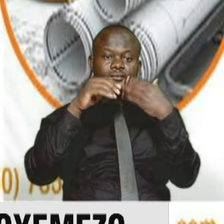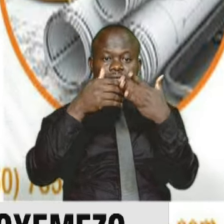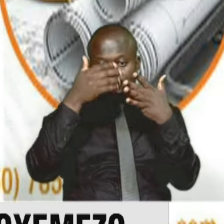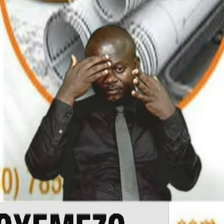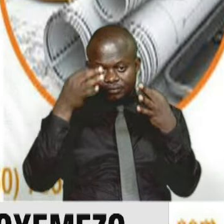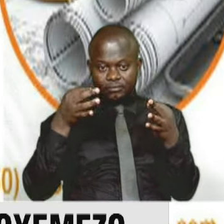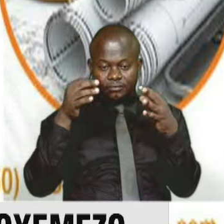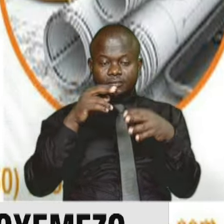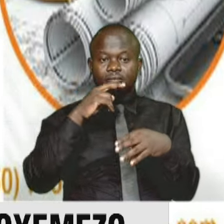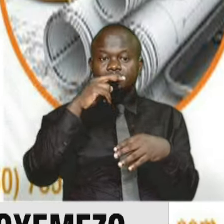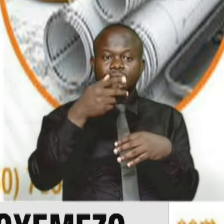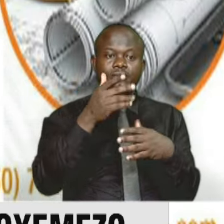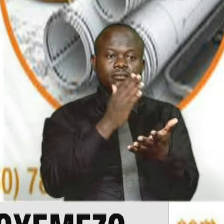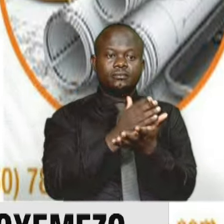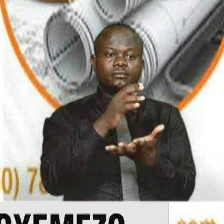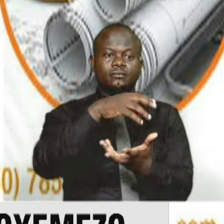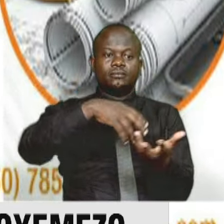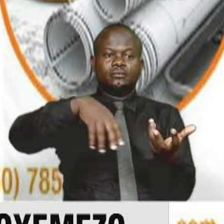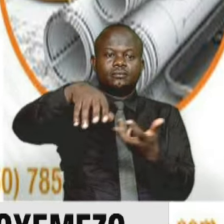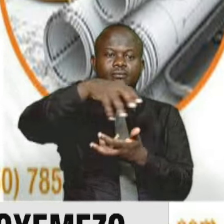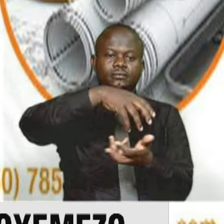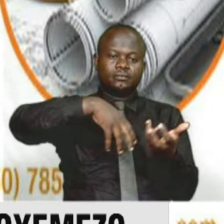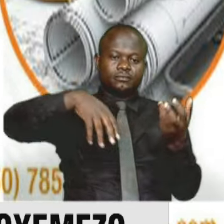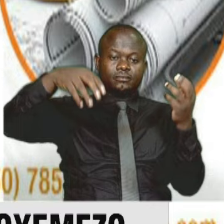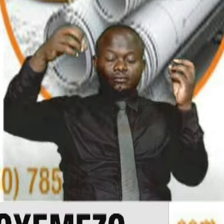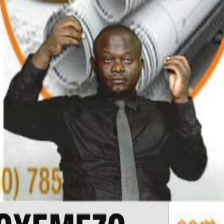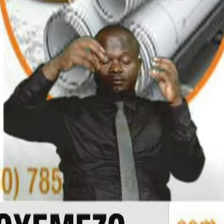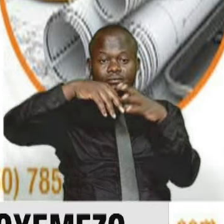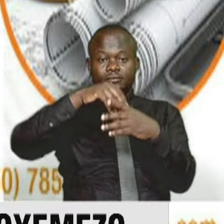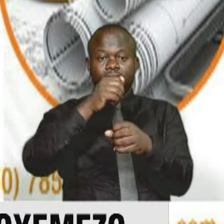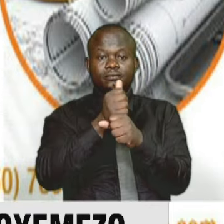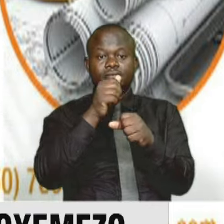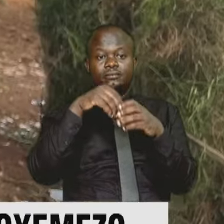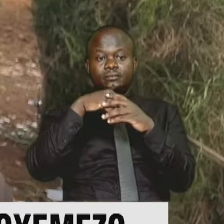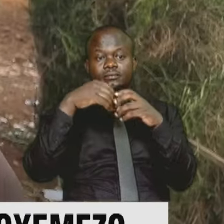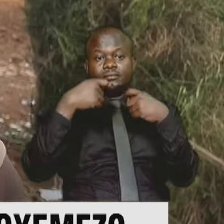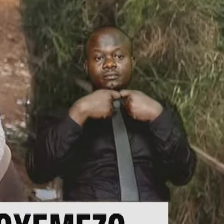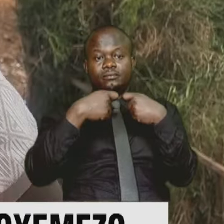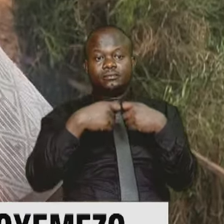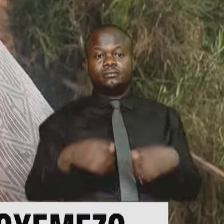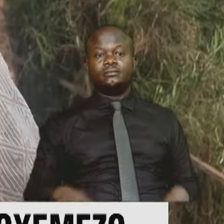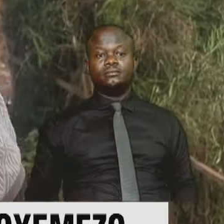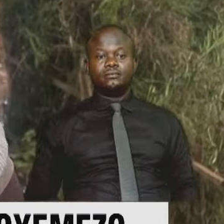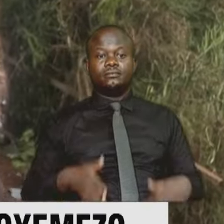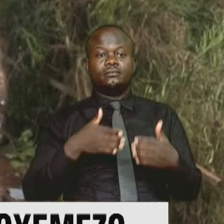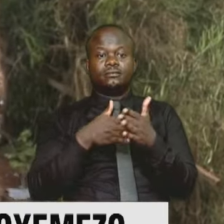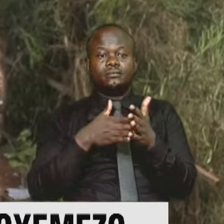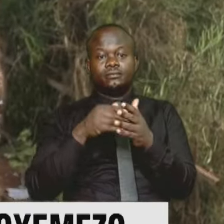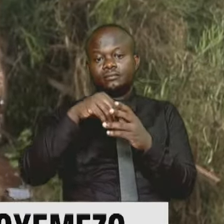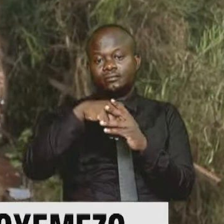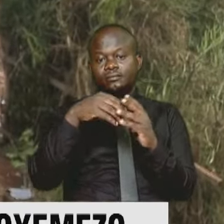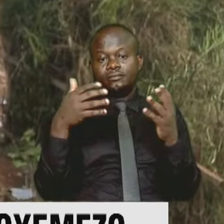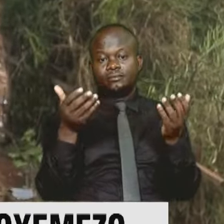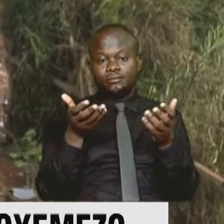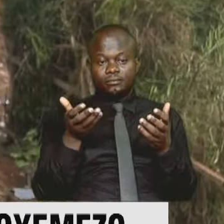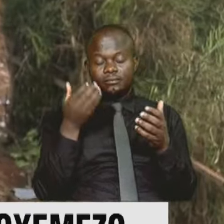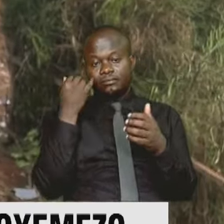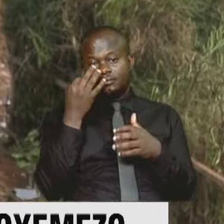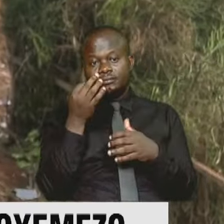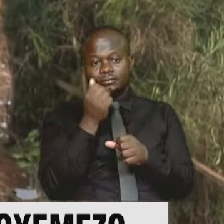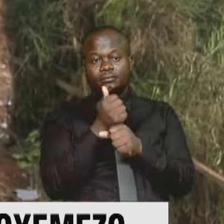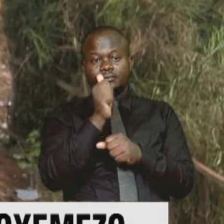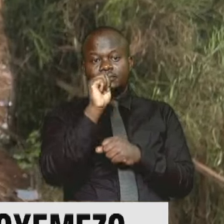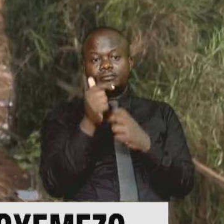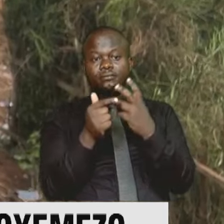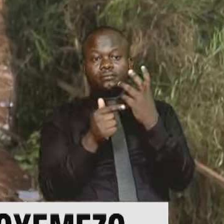kije ari igisubizo mu guca akajagari kagaragaraga mu bakora mu mashanyarazi. Imbogamizi zabaga zirimo ni uko iyo ukoze biriya bintu ukoze